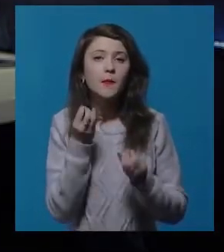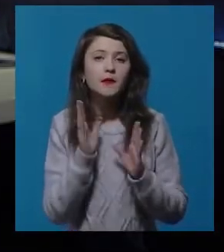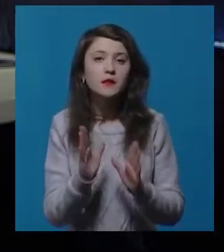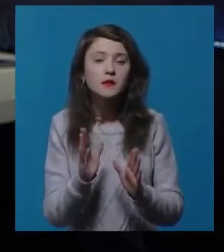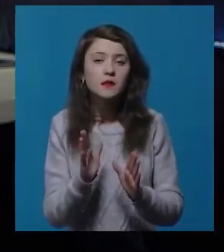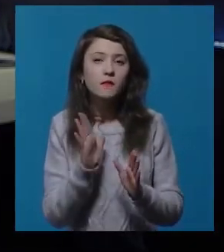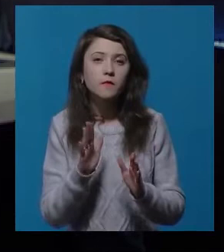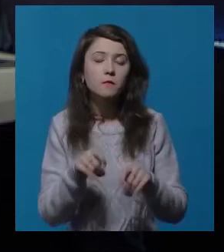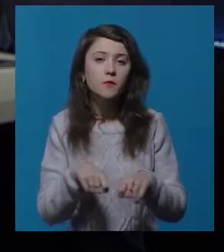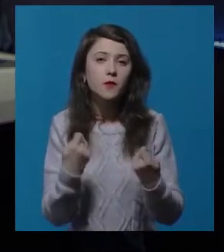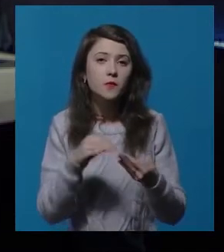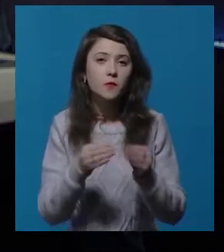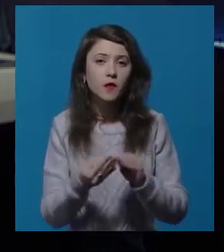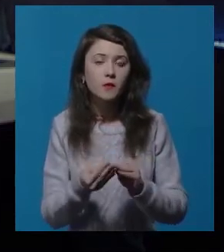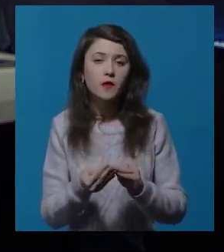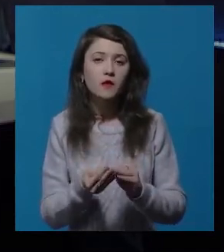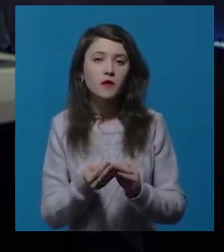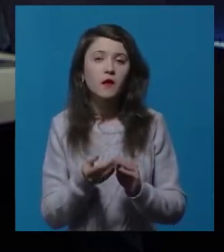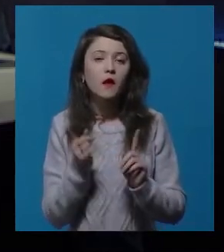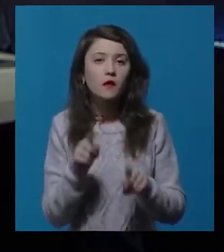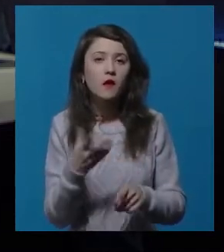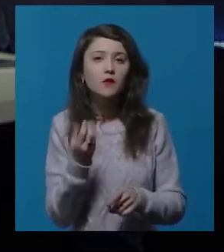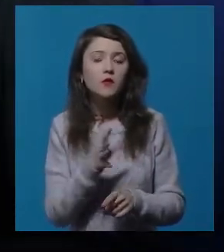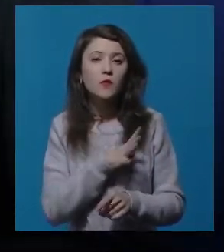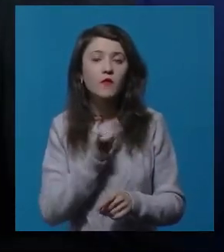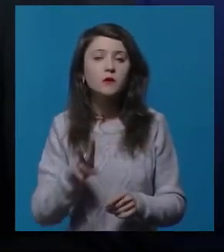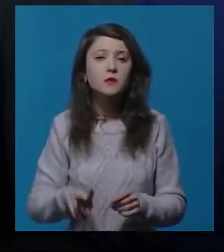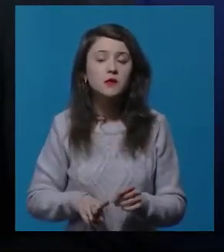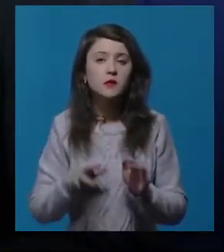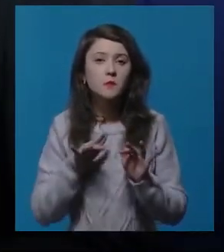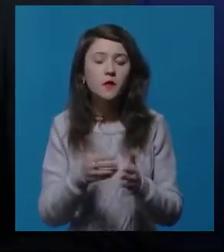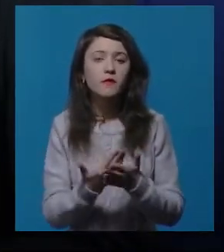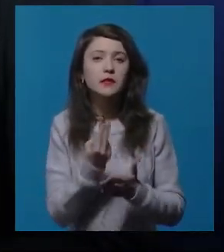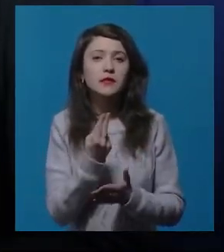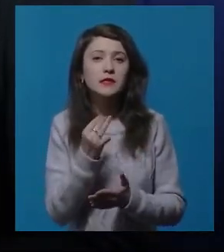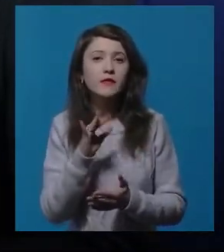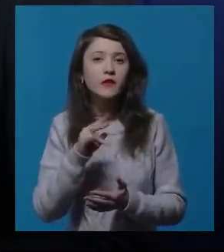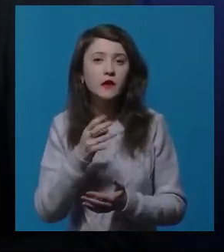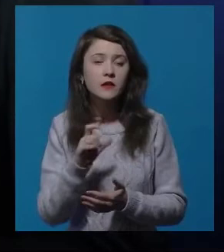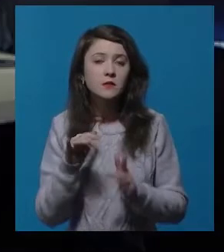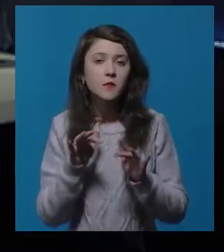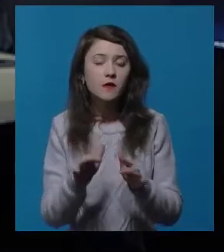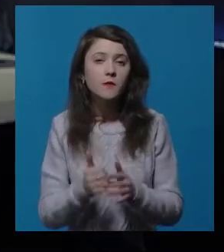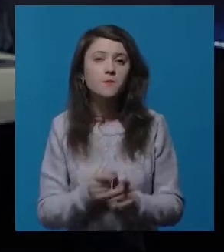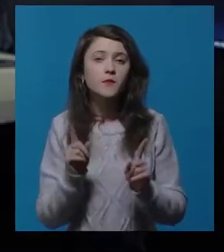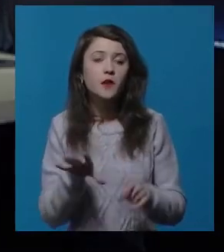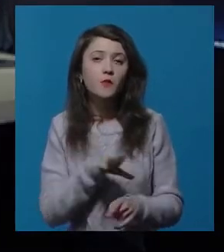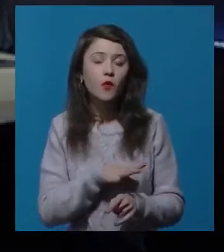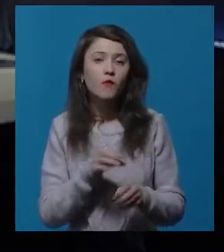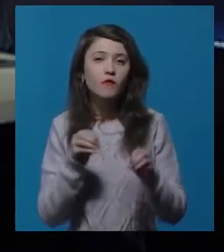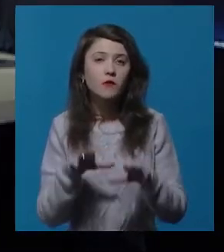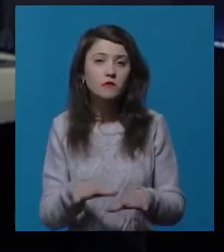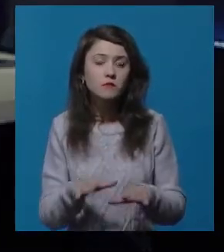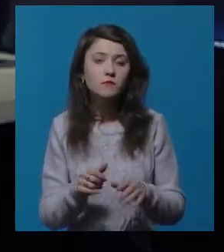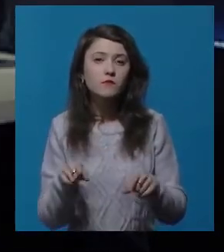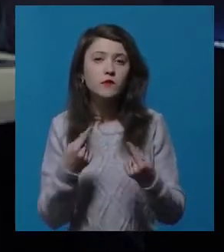кримінальних провадженнях, але потреба була і в цивільних, і адміністративних справах надання допомоги. І тому було вирішено створити місцеві